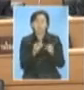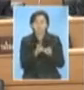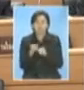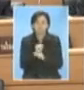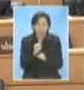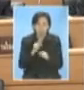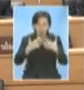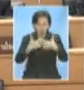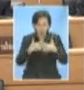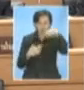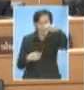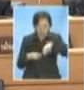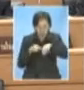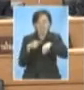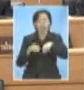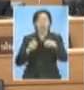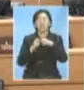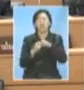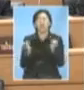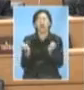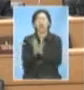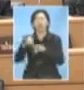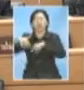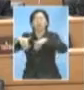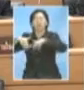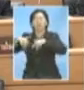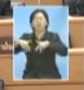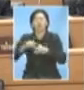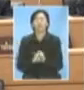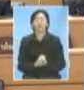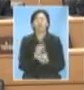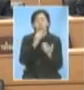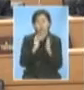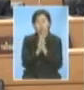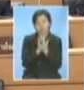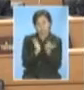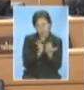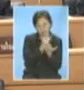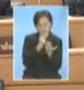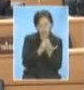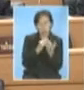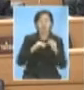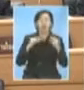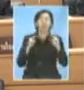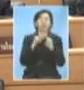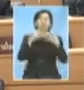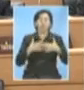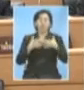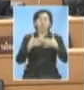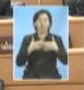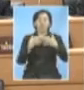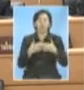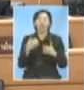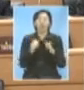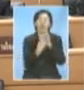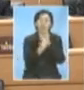มที่ไปสร้างความเดือดร้อนให้กับพี่น้องประชาชนลองไปเปิดดูสิครับในรายละเอียดที่ทางกระทรวงได้ขอมามีแต่การอบ